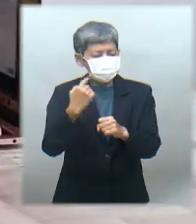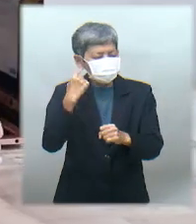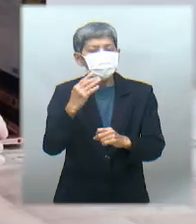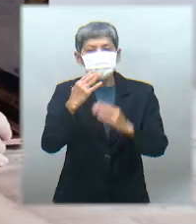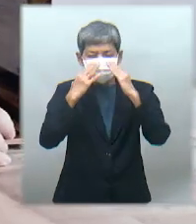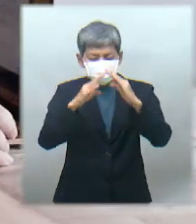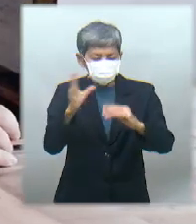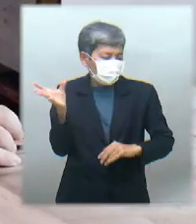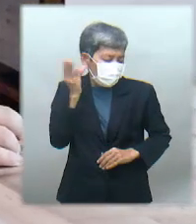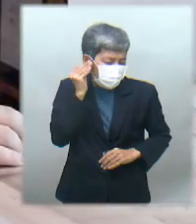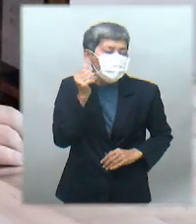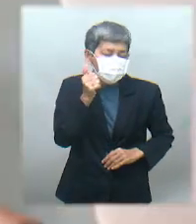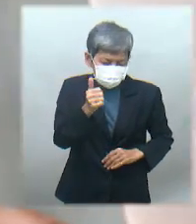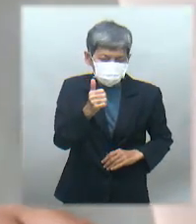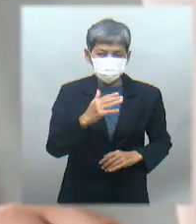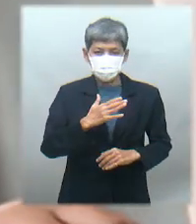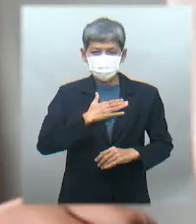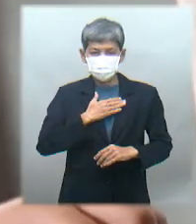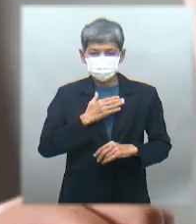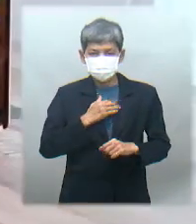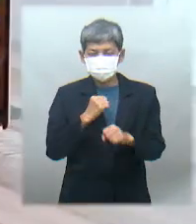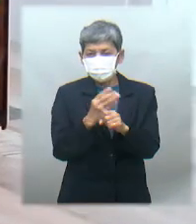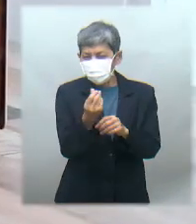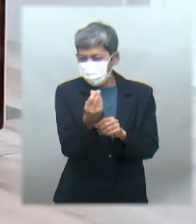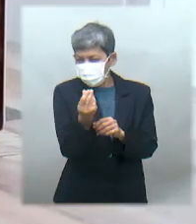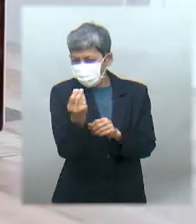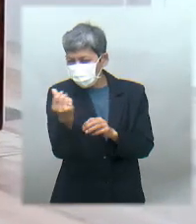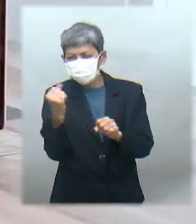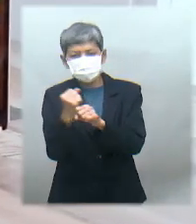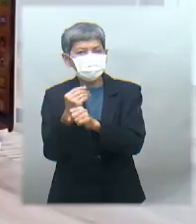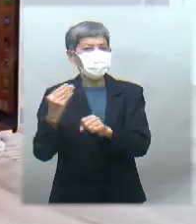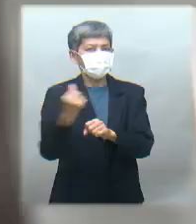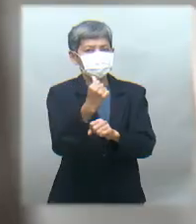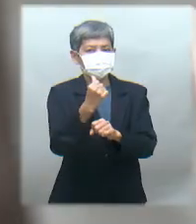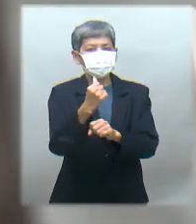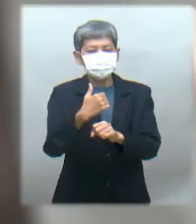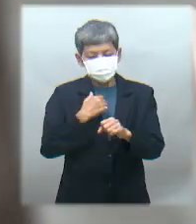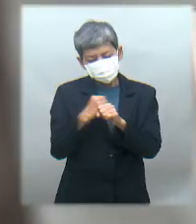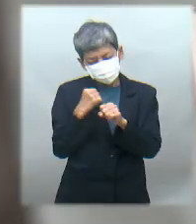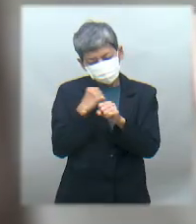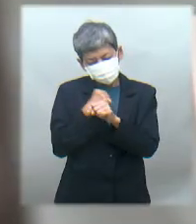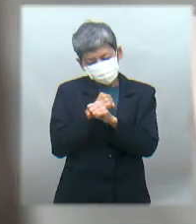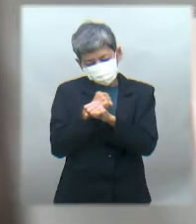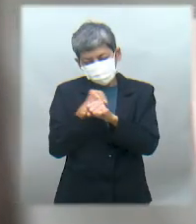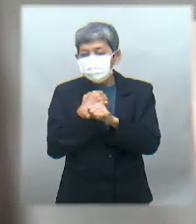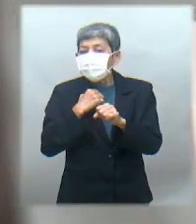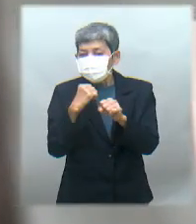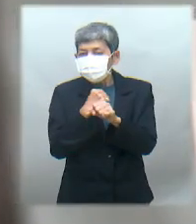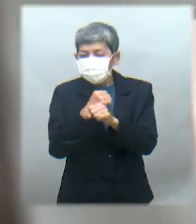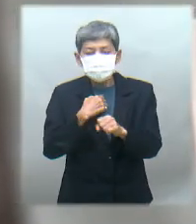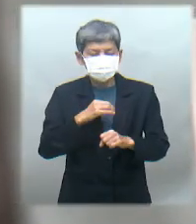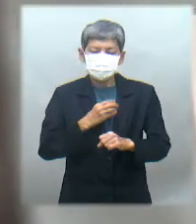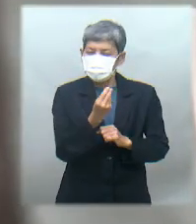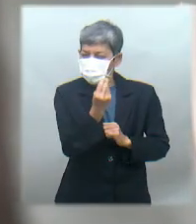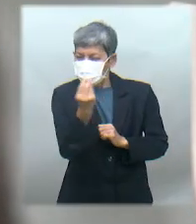ครัสนลพูดวการทสายตาและเฉพาะครับ ผมจะปรบไว้คนข้างวัยครั ทำใหทำงได้ครองขึ้น ไวขึนต้ฝึกนนึงเหมอนกั เพระว่าก็มั